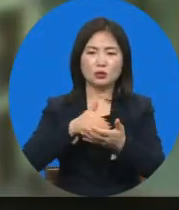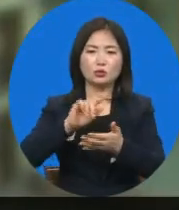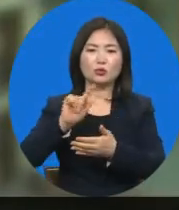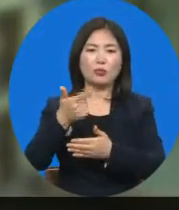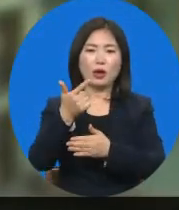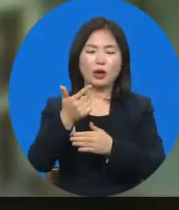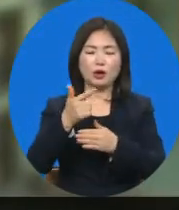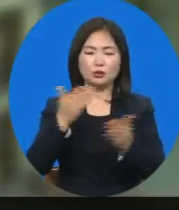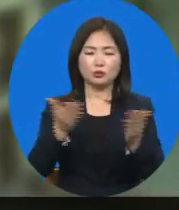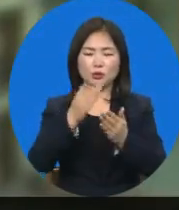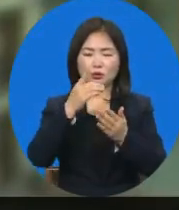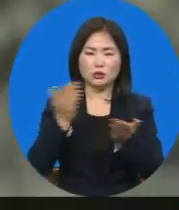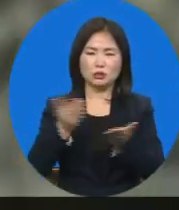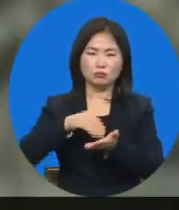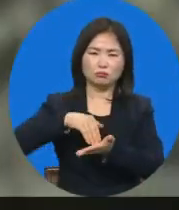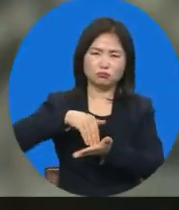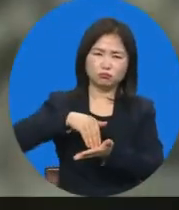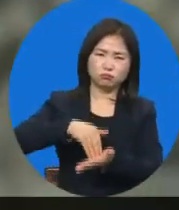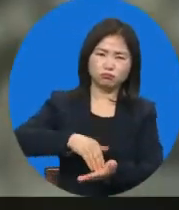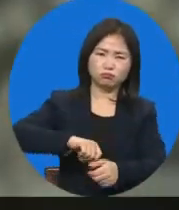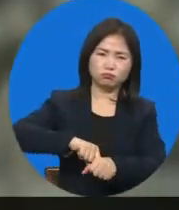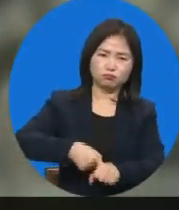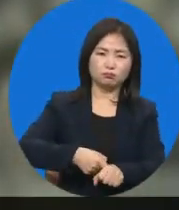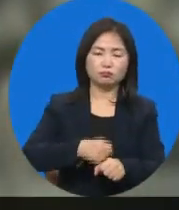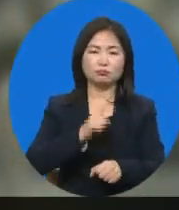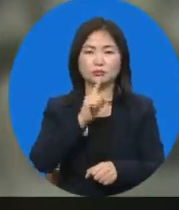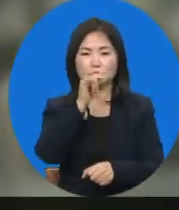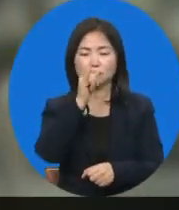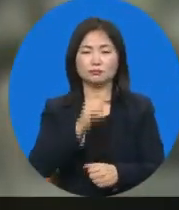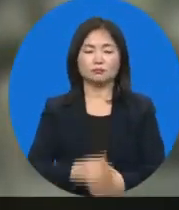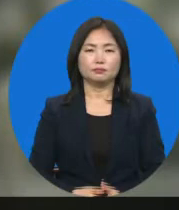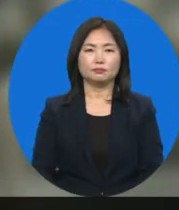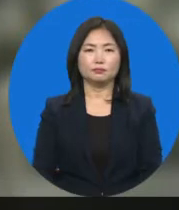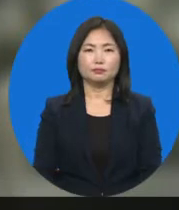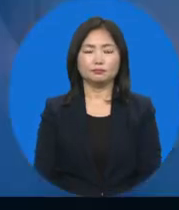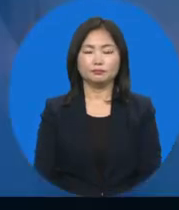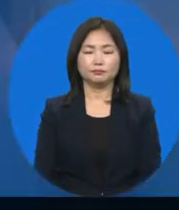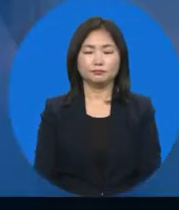넘어서 노동강도가 과도하다는 지적이 나오고 있습니다